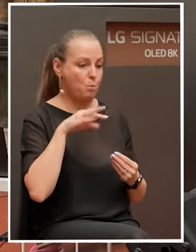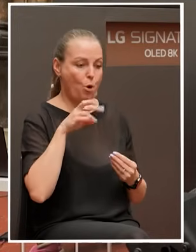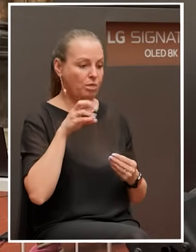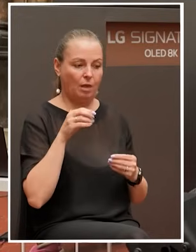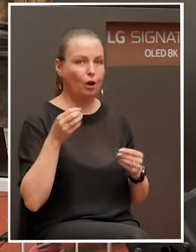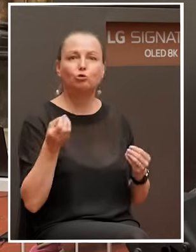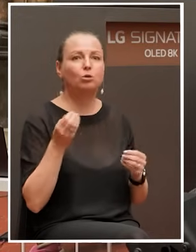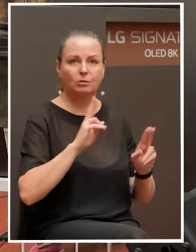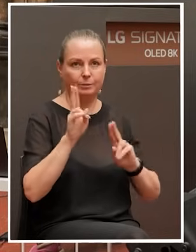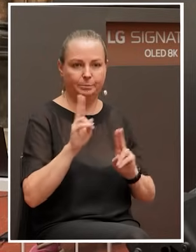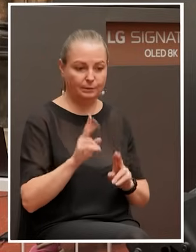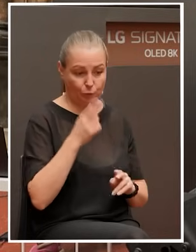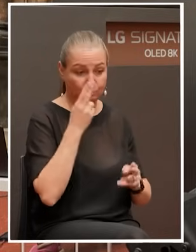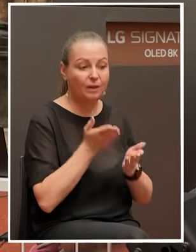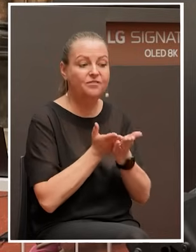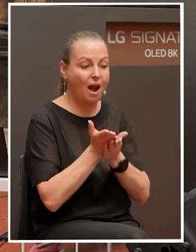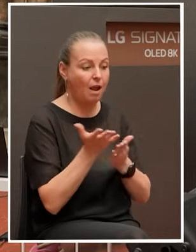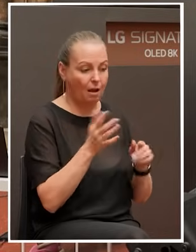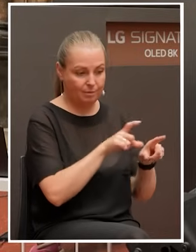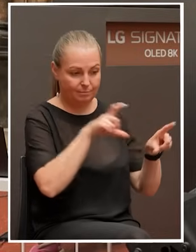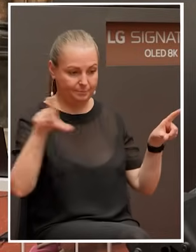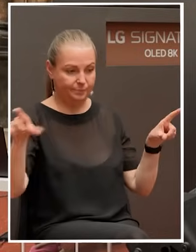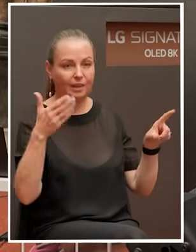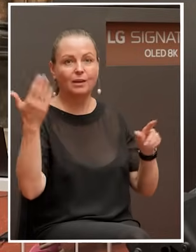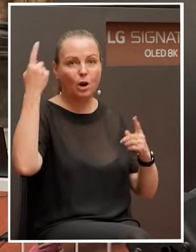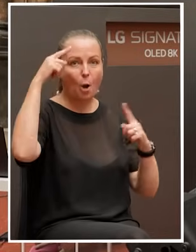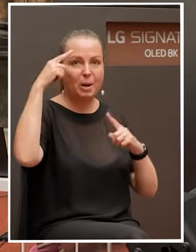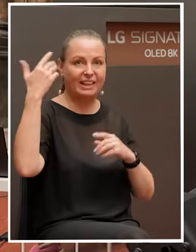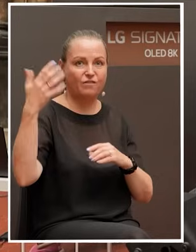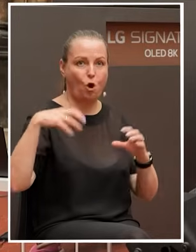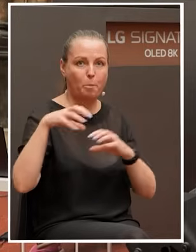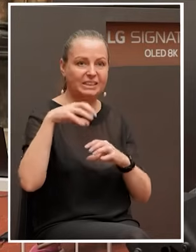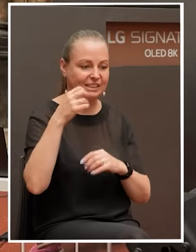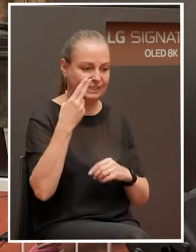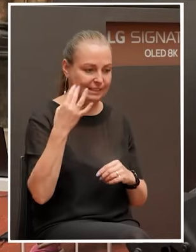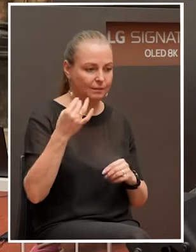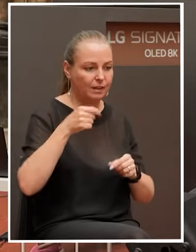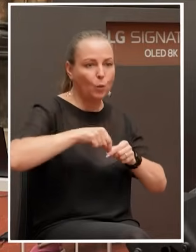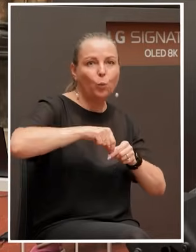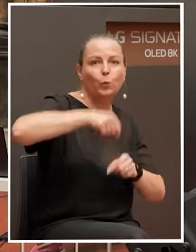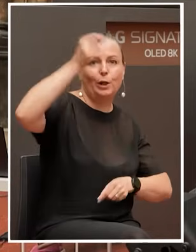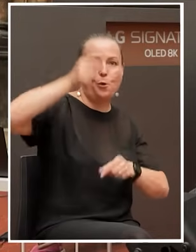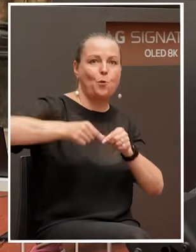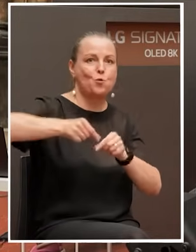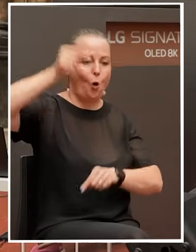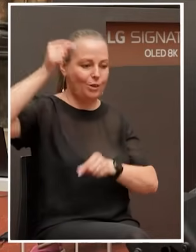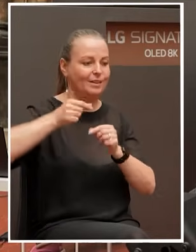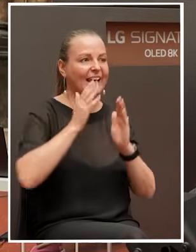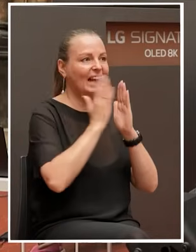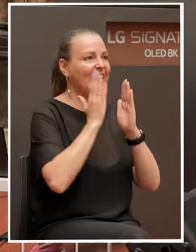несколько вариантов этих композиций. Удлиненные